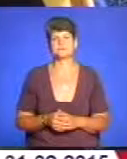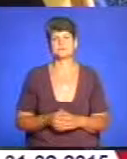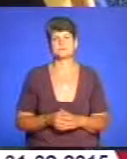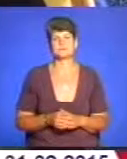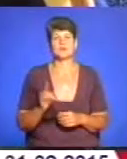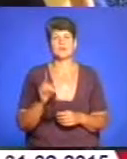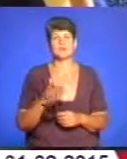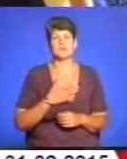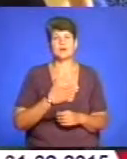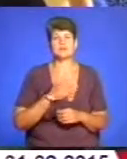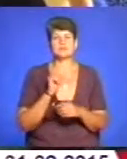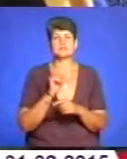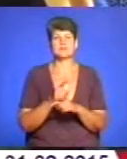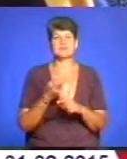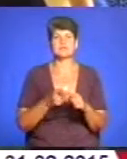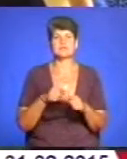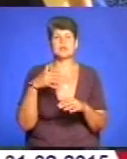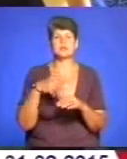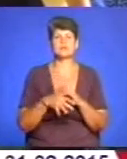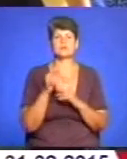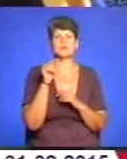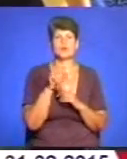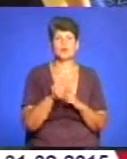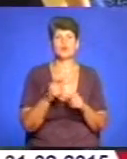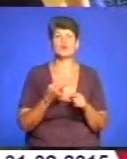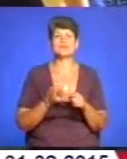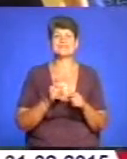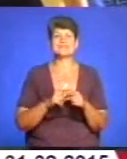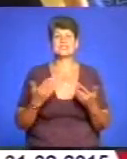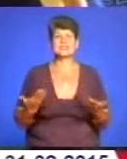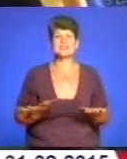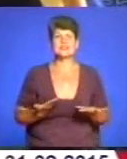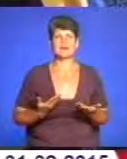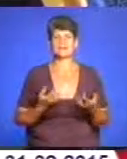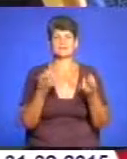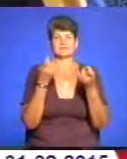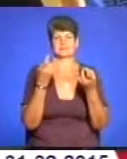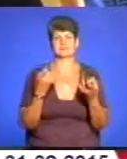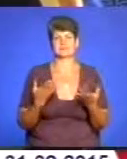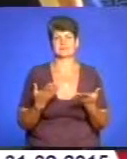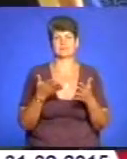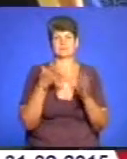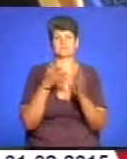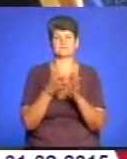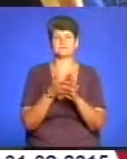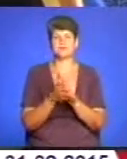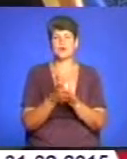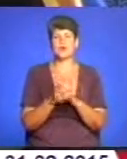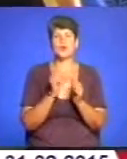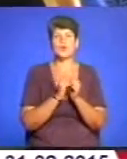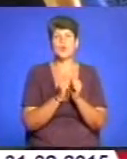що наше завдання – це розуміння того, що ці життя не пішли надаремно. Що кожен з